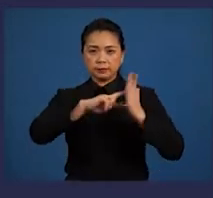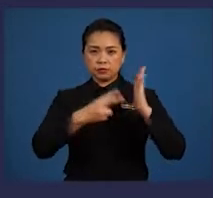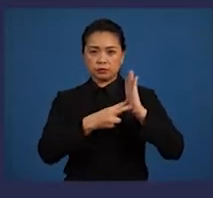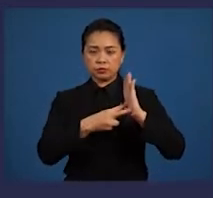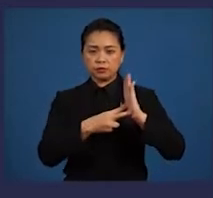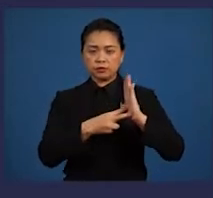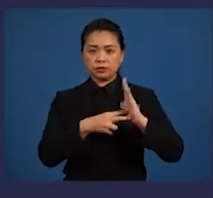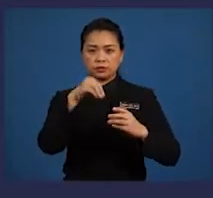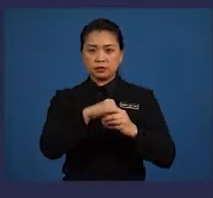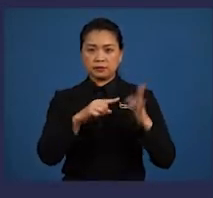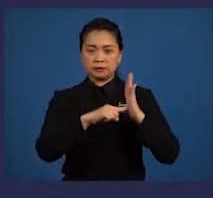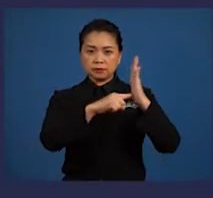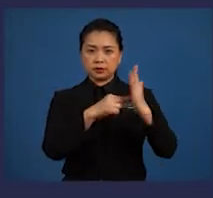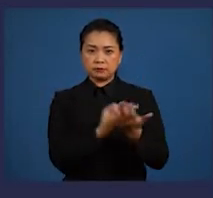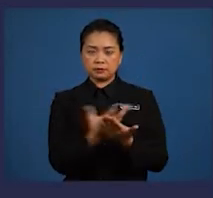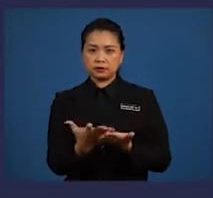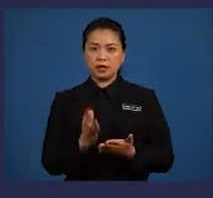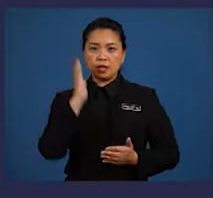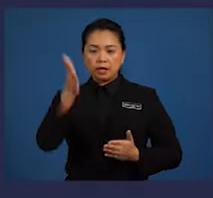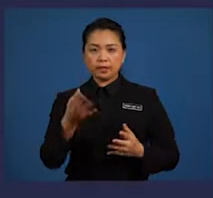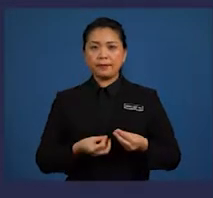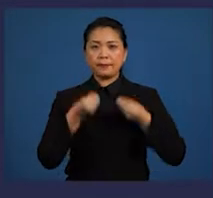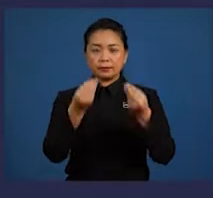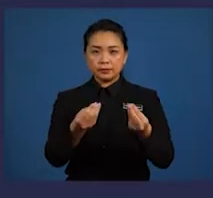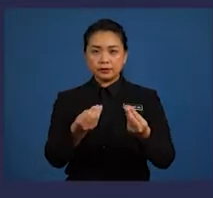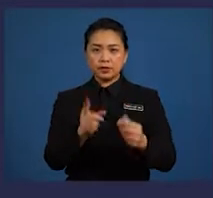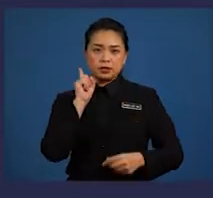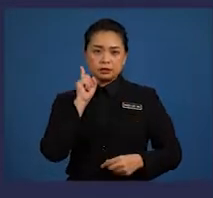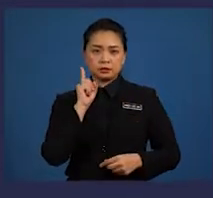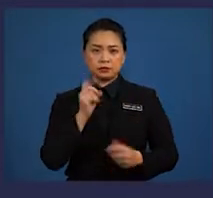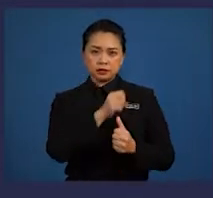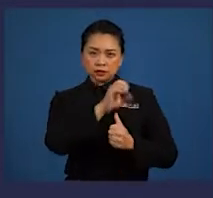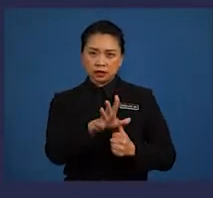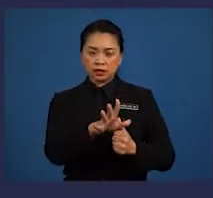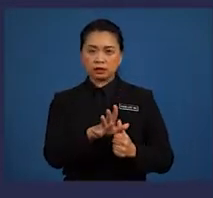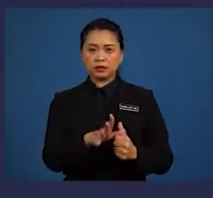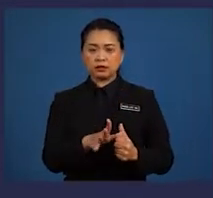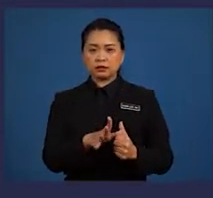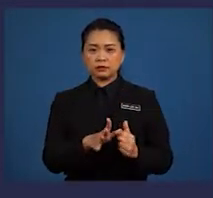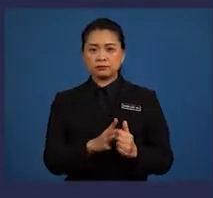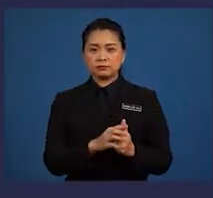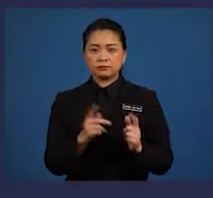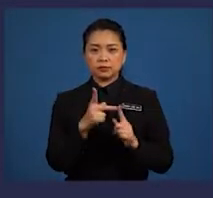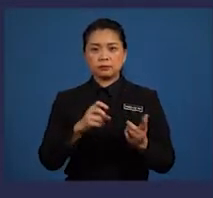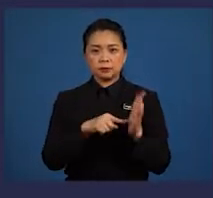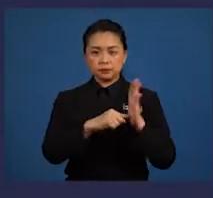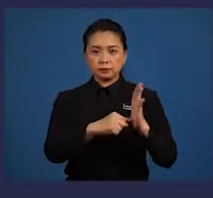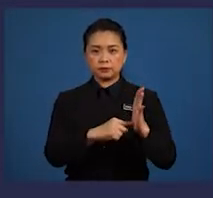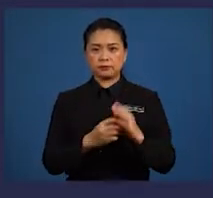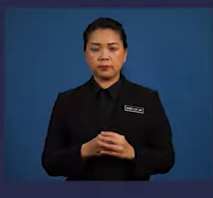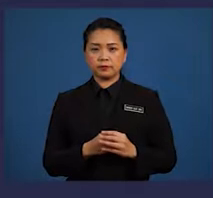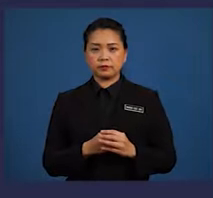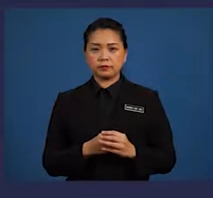dimasukkan dalam persembahan mati media akan memberikan pesan kepada keseluruhan persembahan amnion